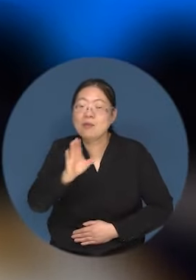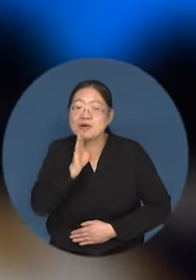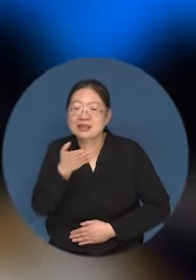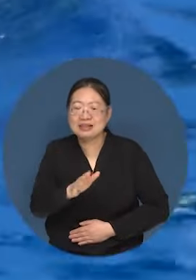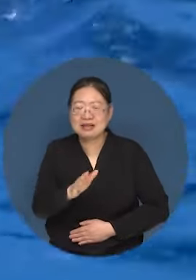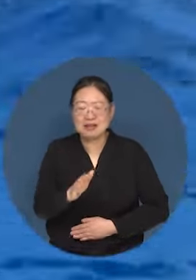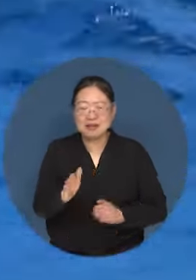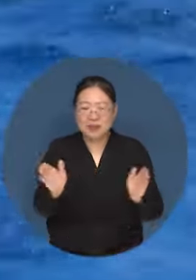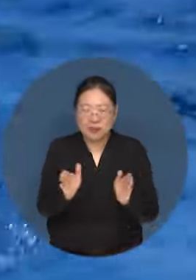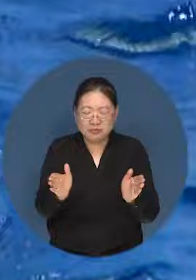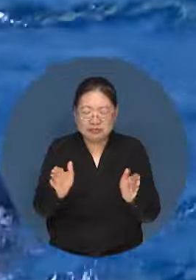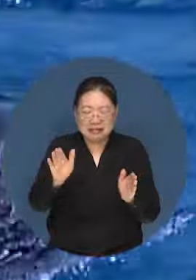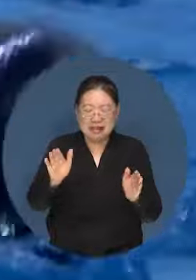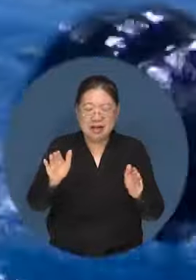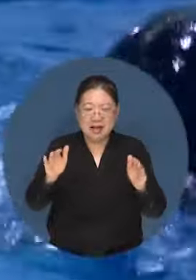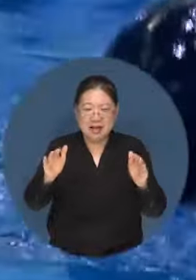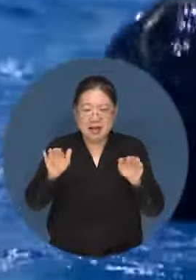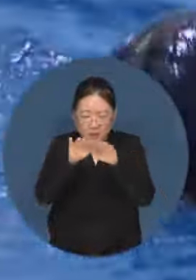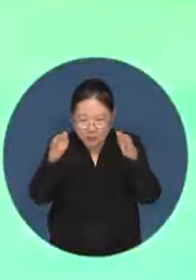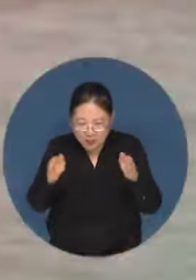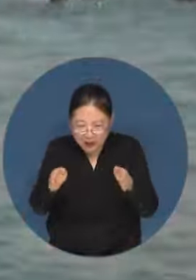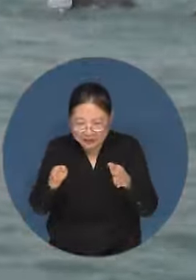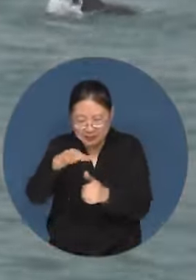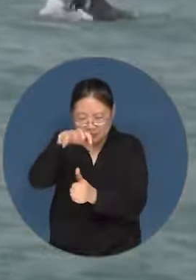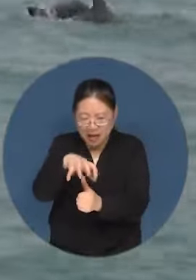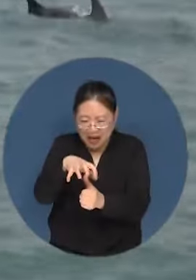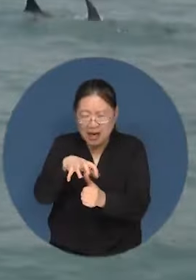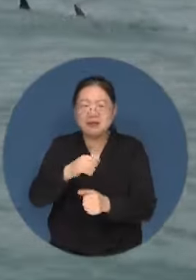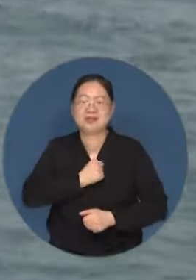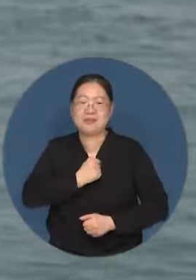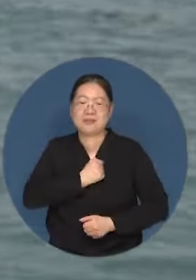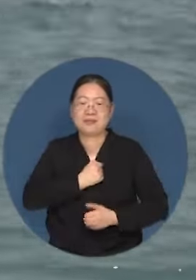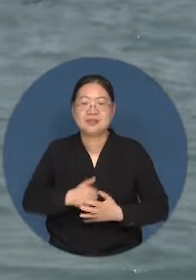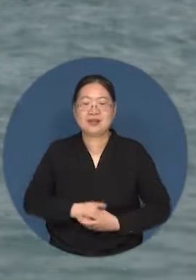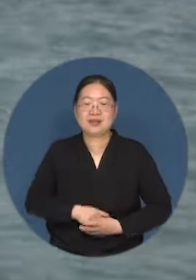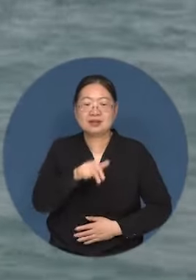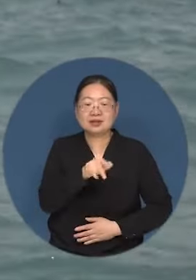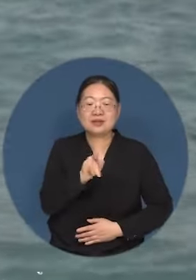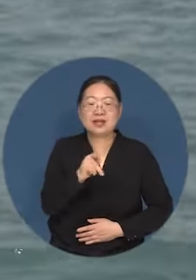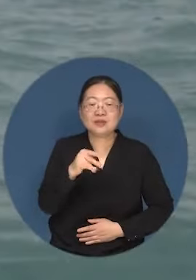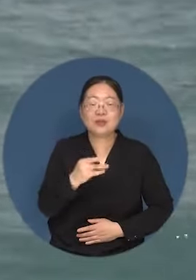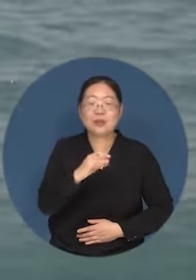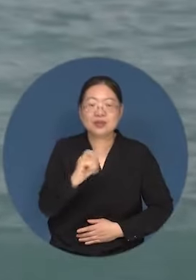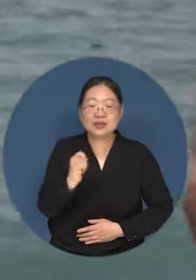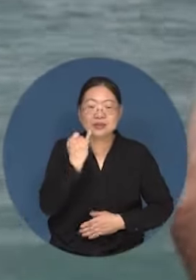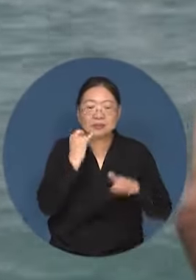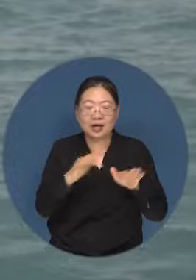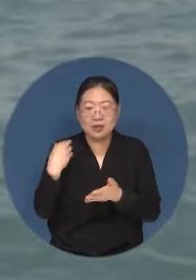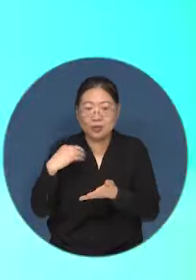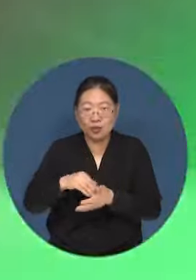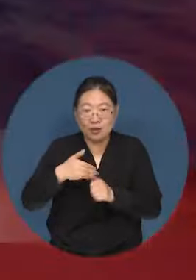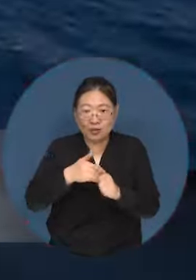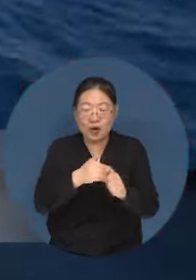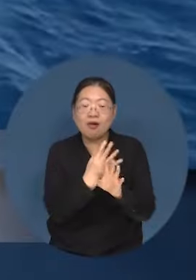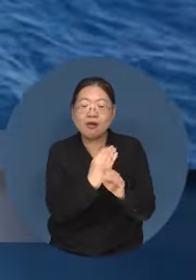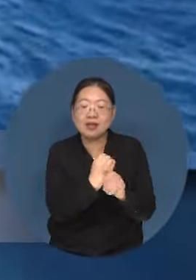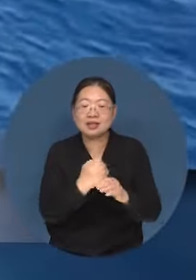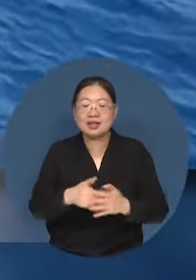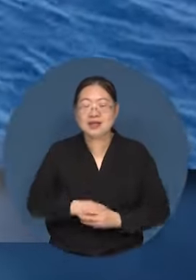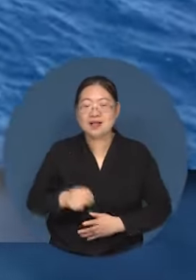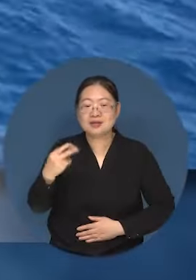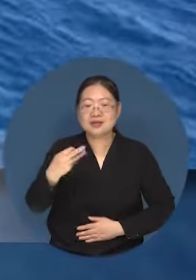수조 안에 갇혀 있으면 얼마나 답답하겠습니까? 그렇죠. 네. 그 제돌이가 방사된 게 몇 년도였죠?